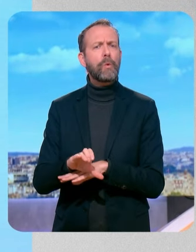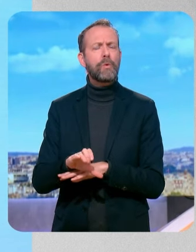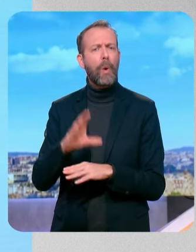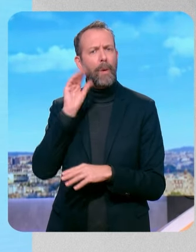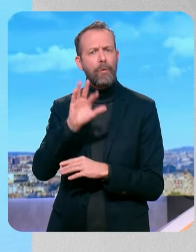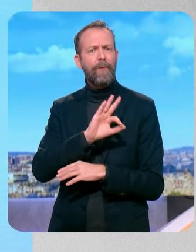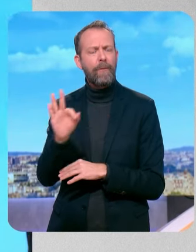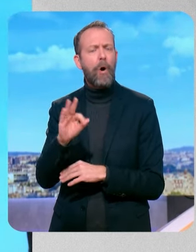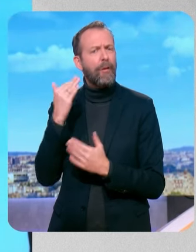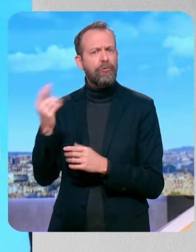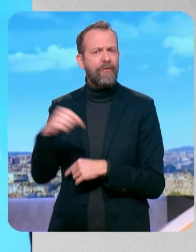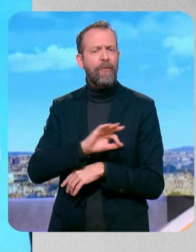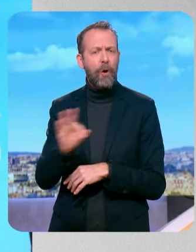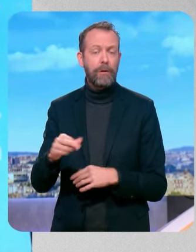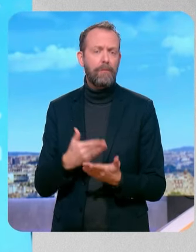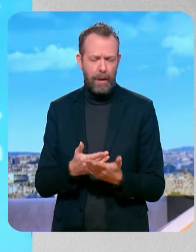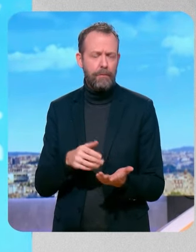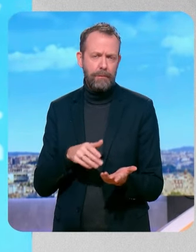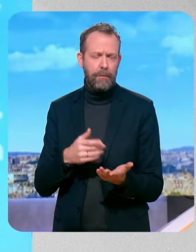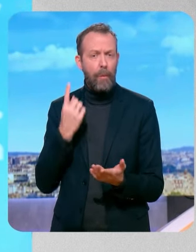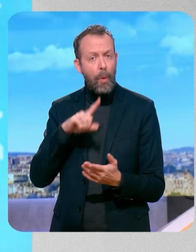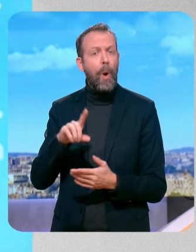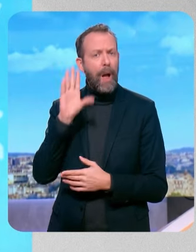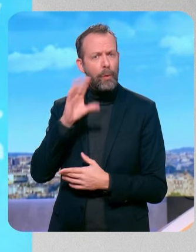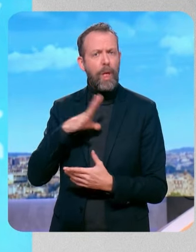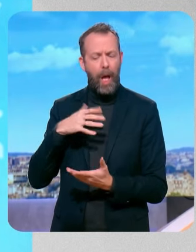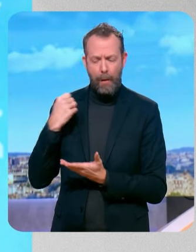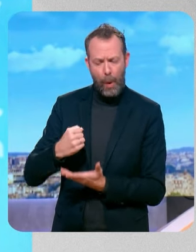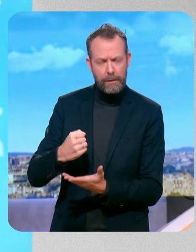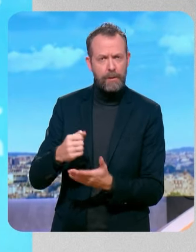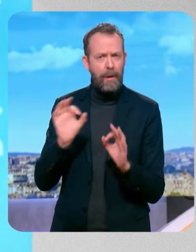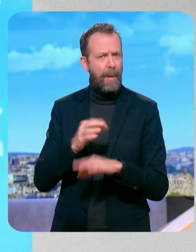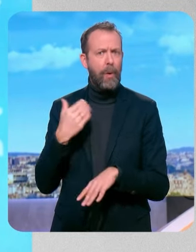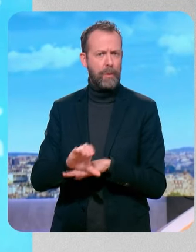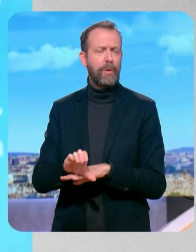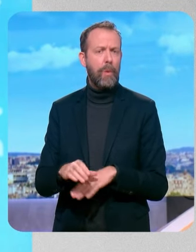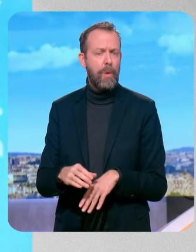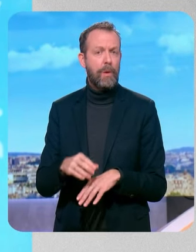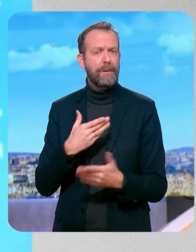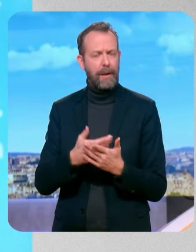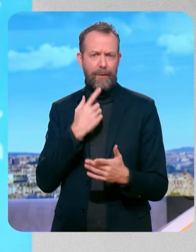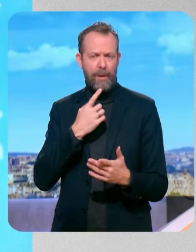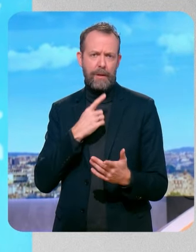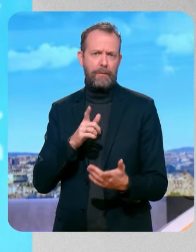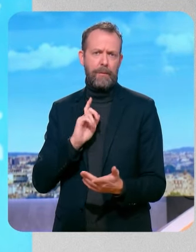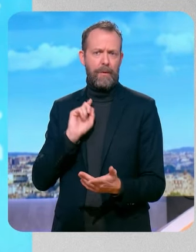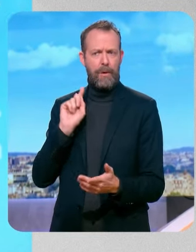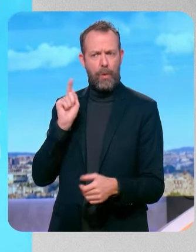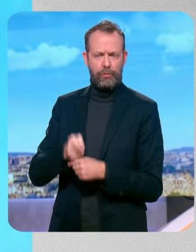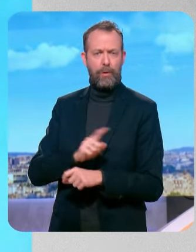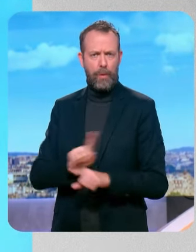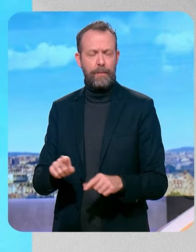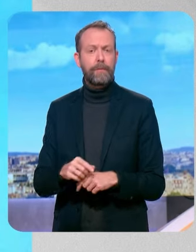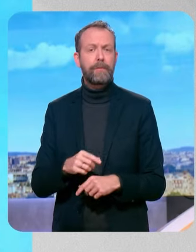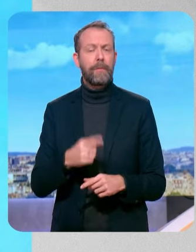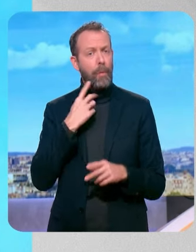en France. Eh bien, il n'y aura pas de caution, au moins pour les étudiants boursiers, ce qui lève cette hypothèque. Pour les autres, oui. Il n'aurait